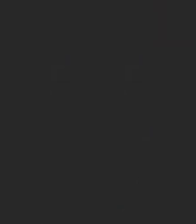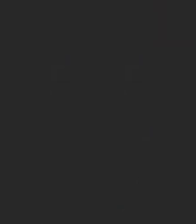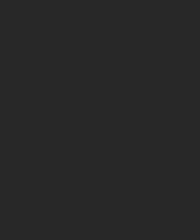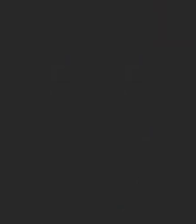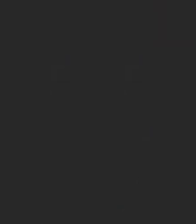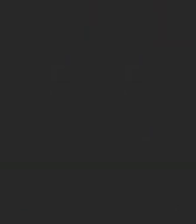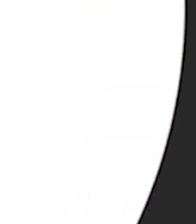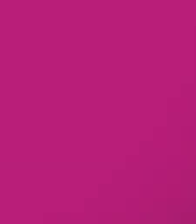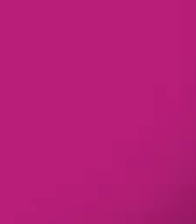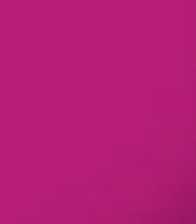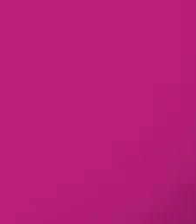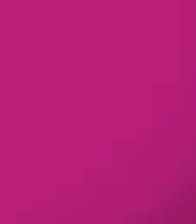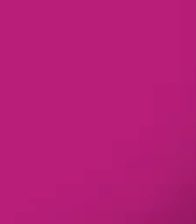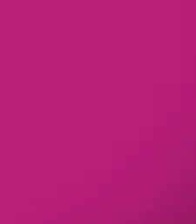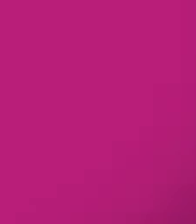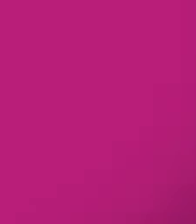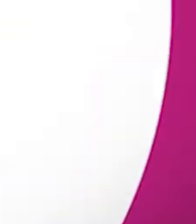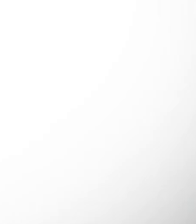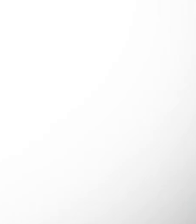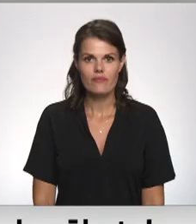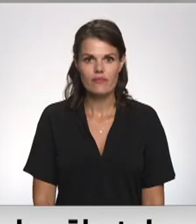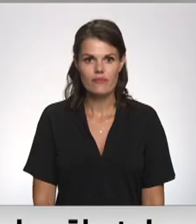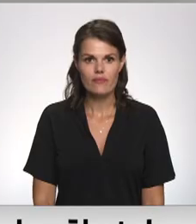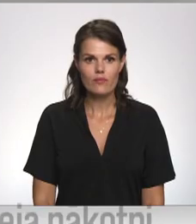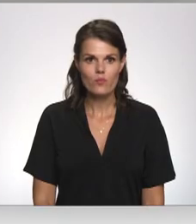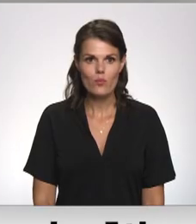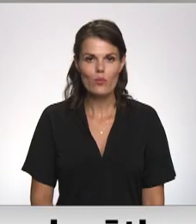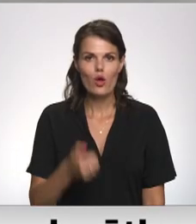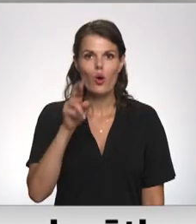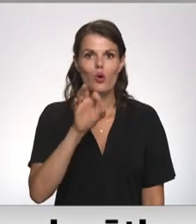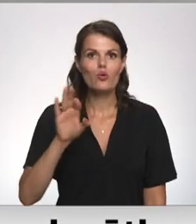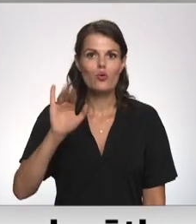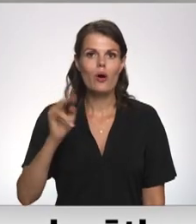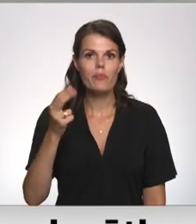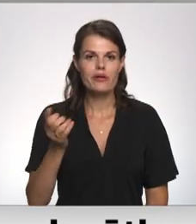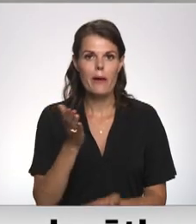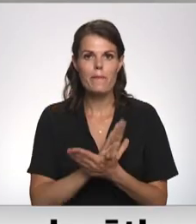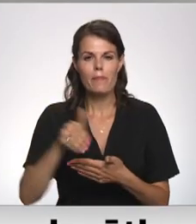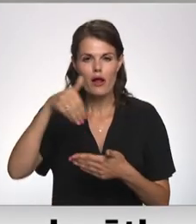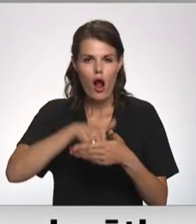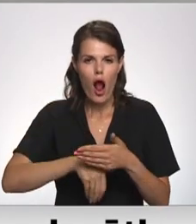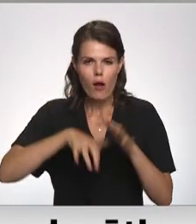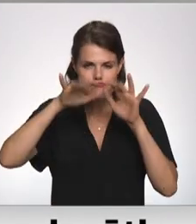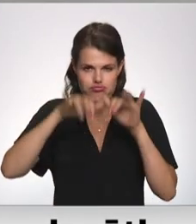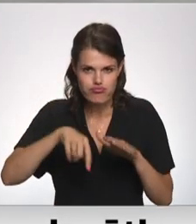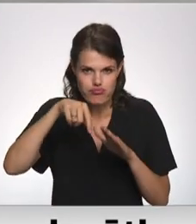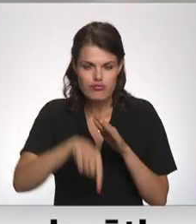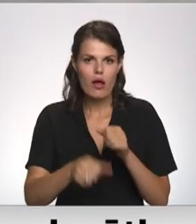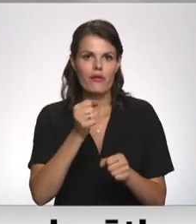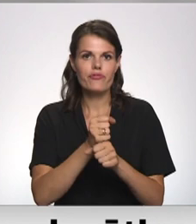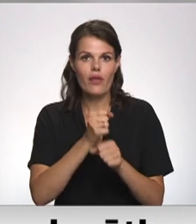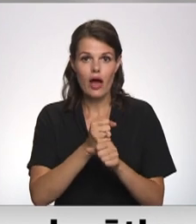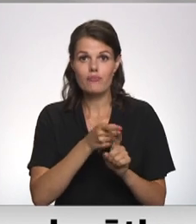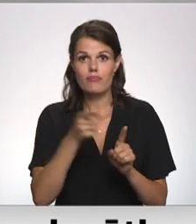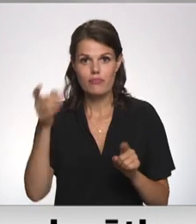Re, viss ēters ir te! Grūbiņā pabeigti arheoloģiskie lauka darbi. To skaitā, to laikā precīzi